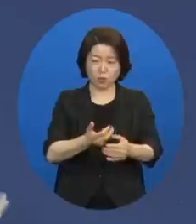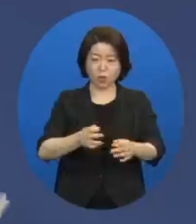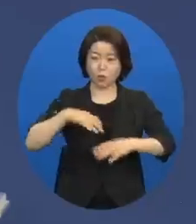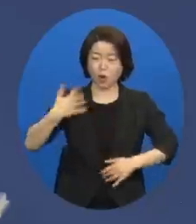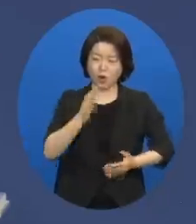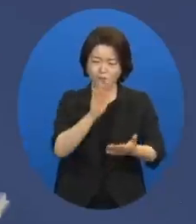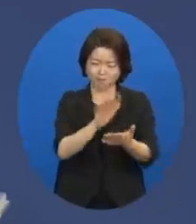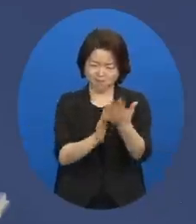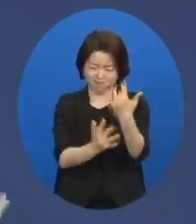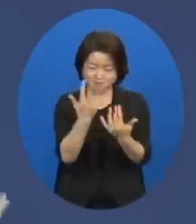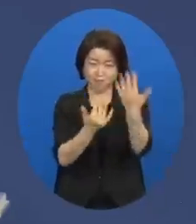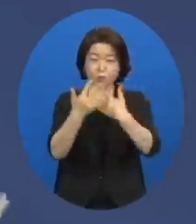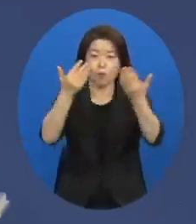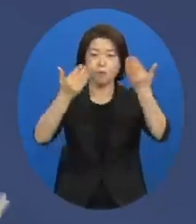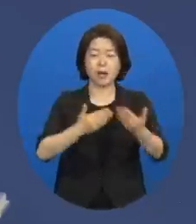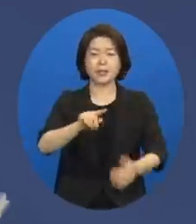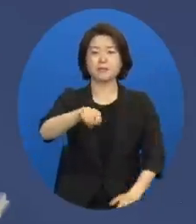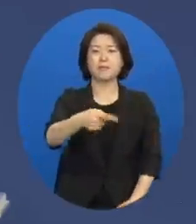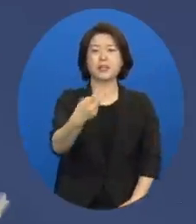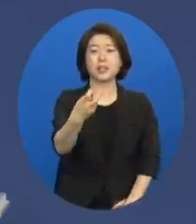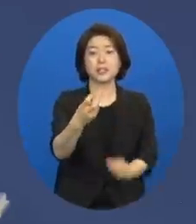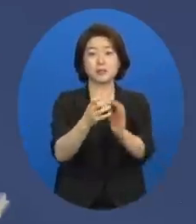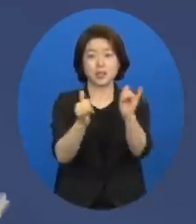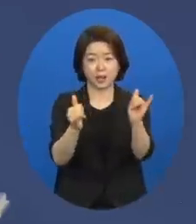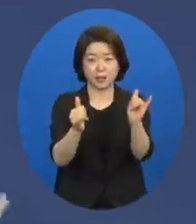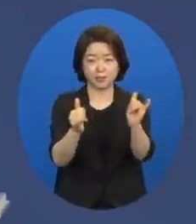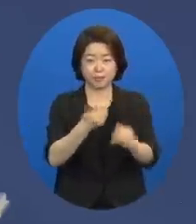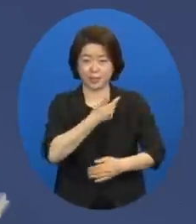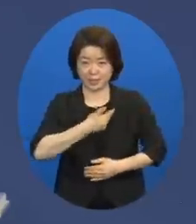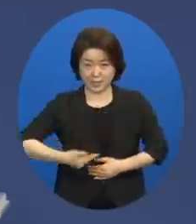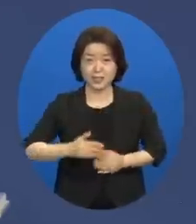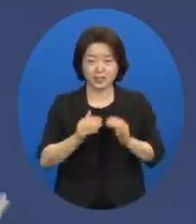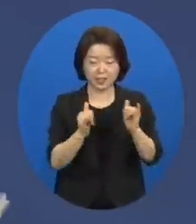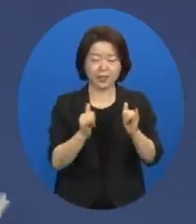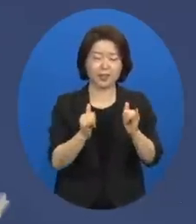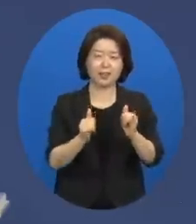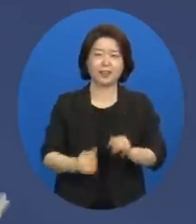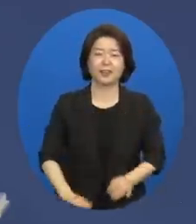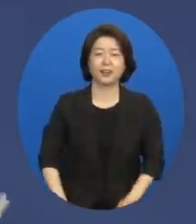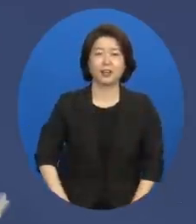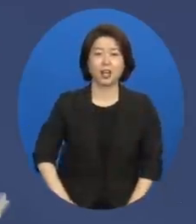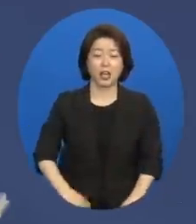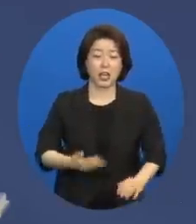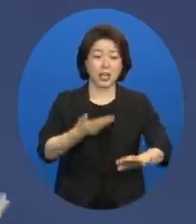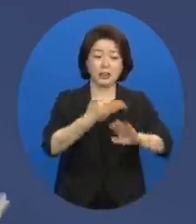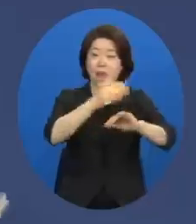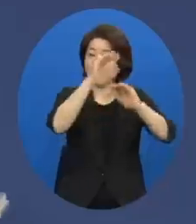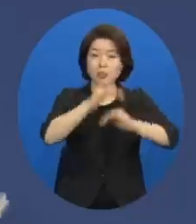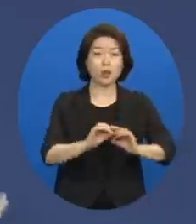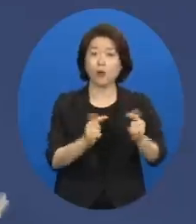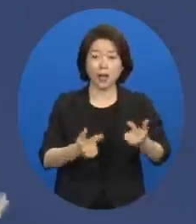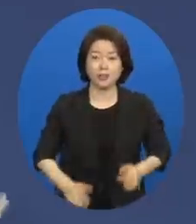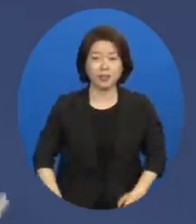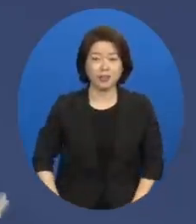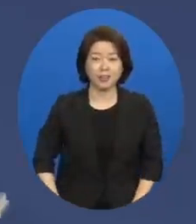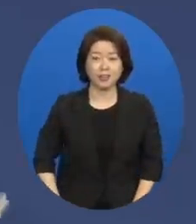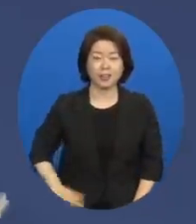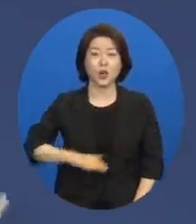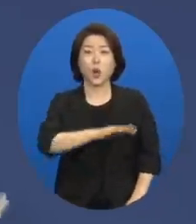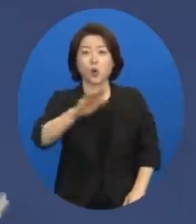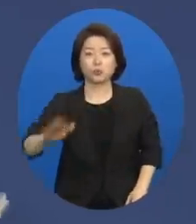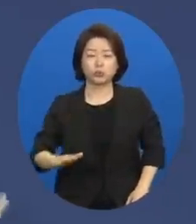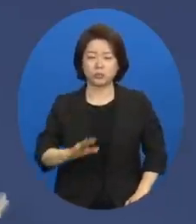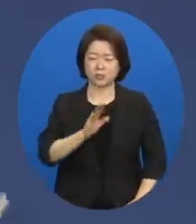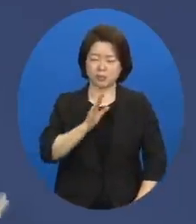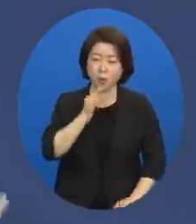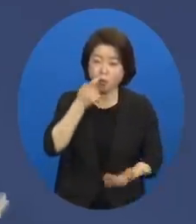받은 그런 120명의 제자들이 그 다른 내용이 아니고요. 바로 우리가